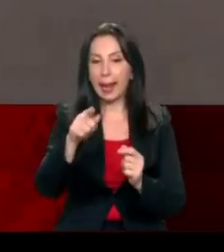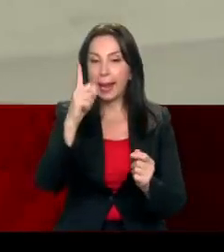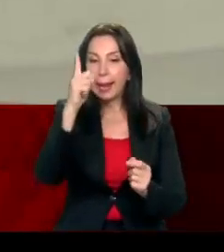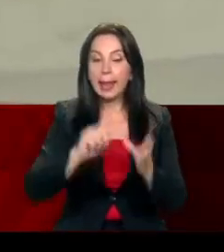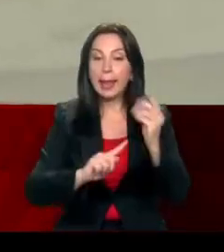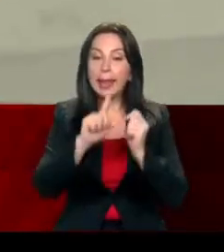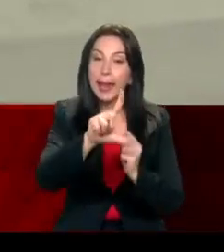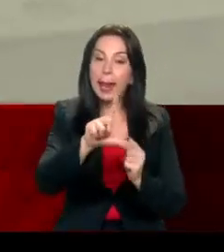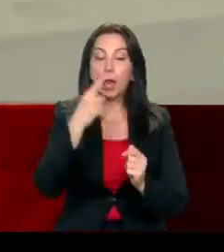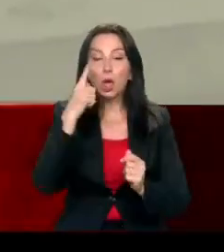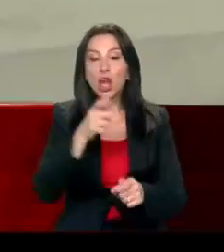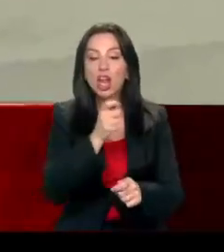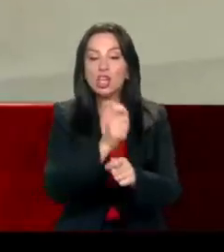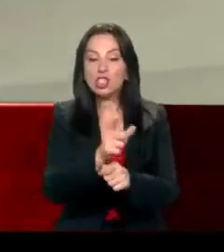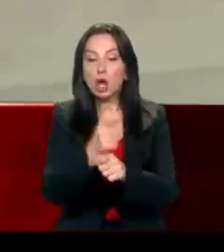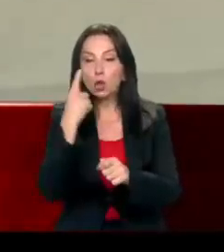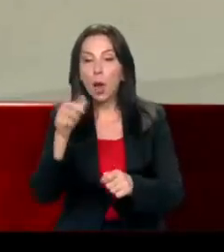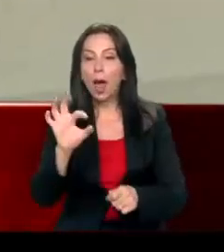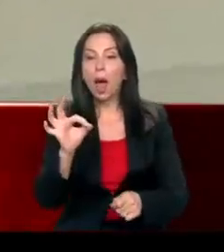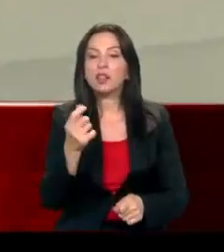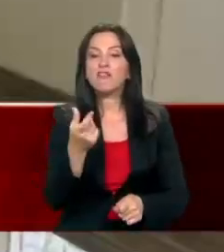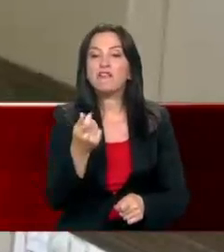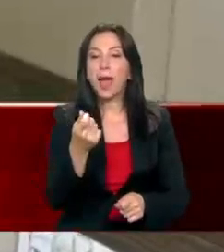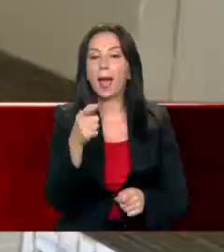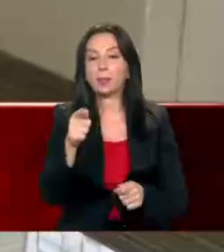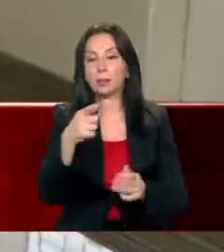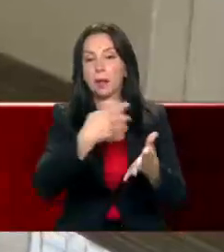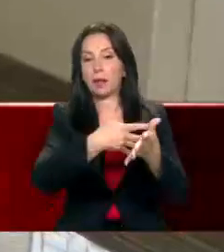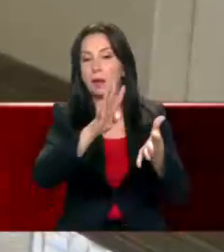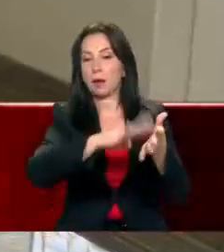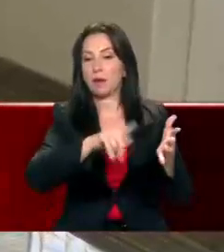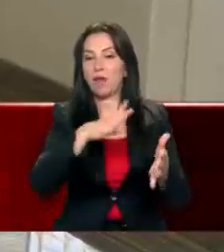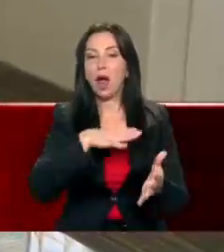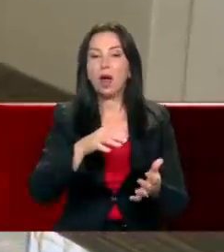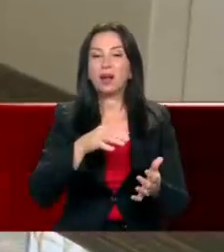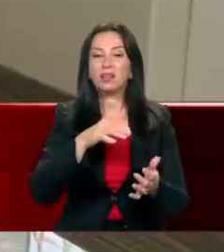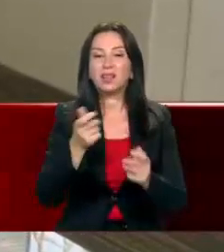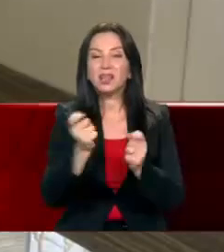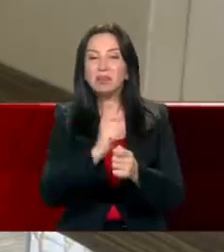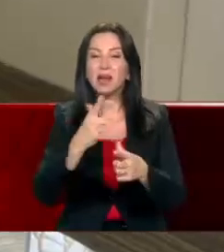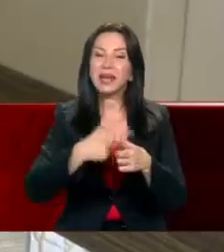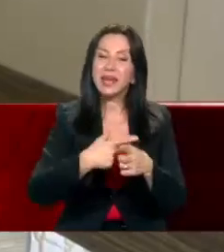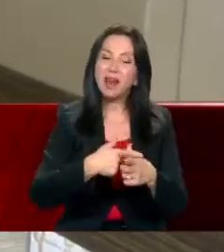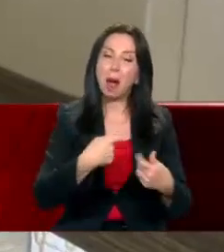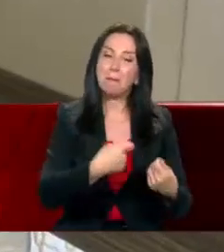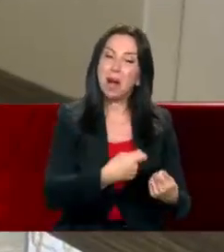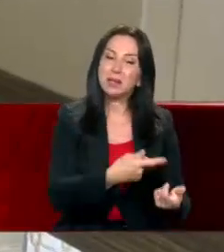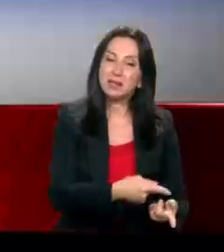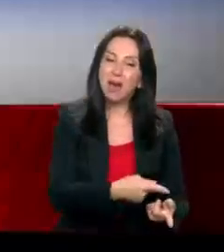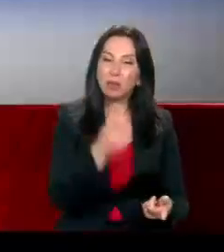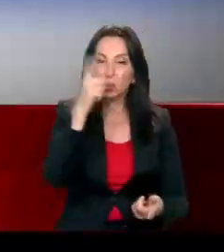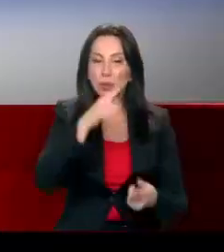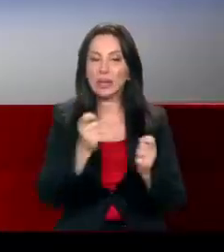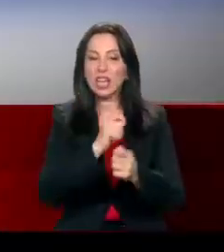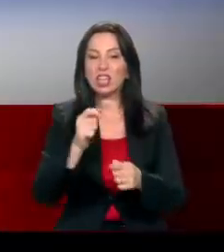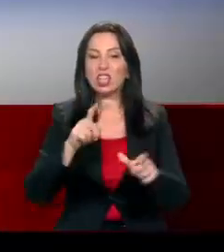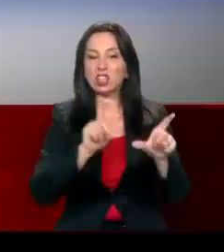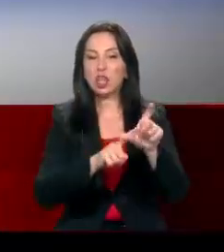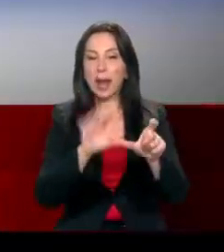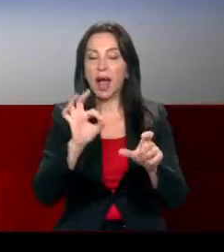il hatta ilçe ilçe altının fiyatları veriliyor. Bölge bölge değişmesinin sebebi kira, gider, masrafları falan. Çeyrek